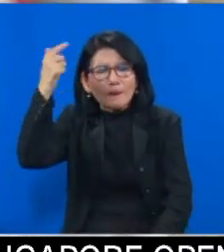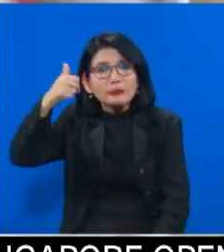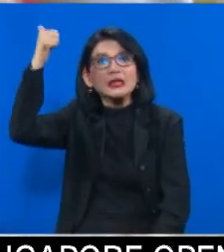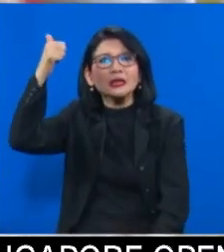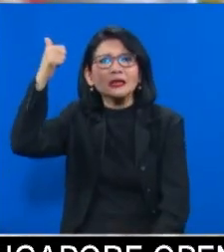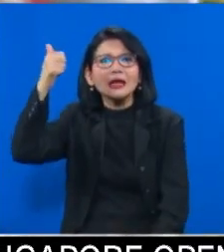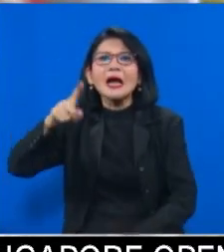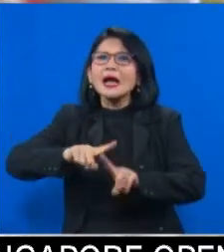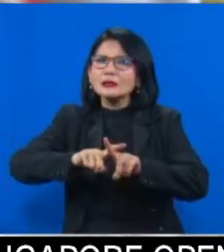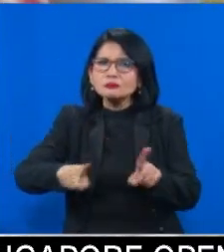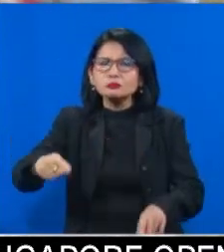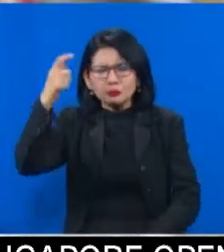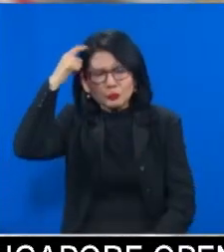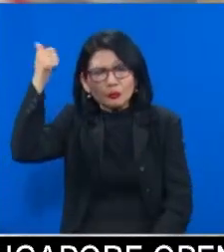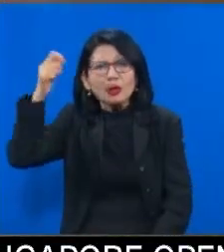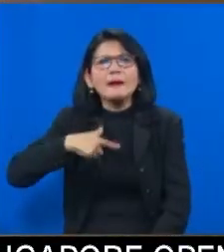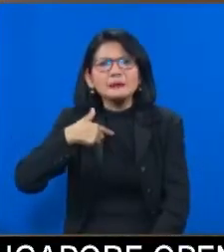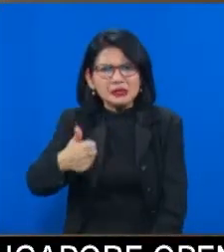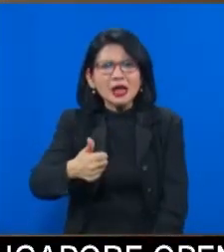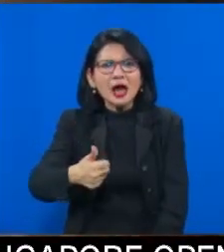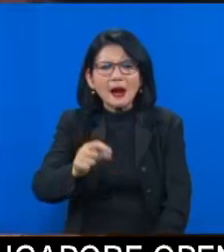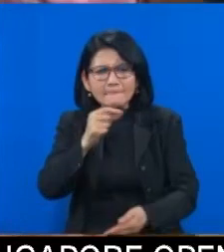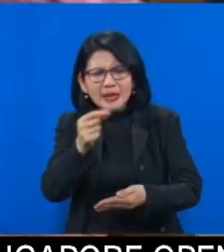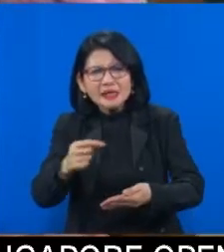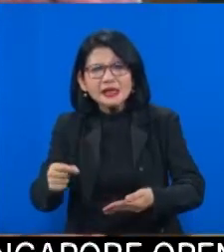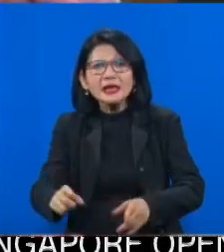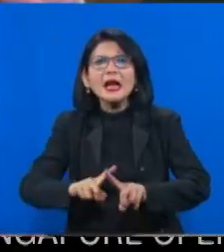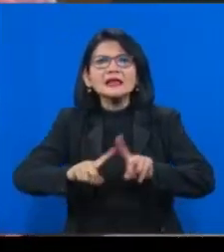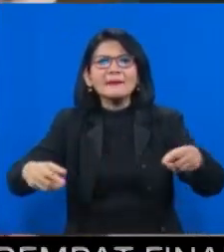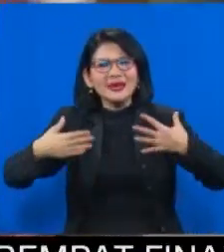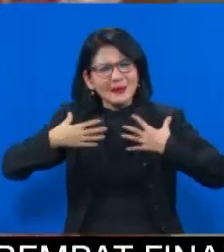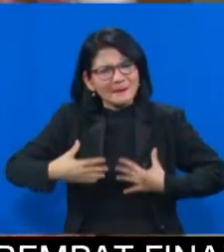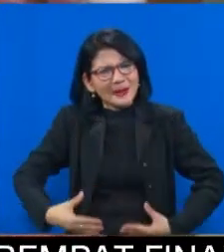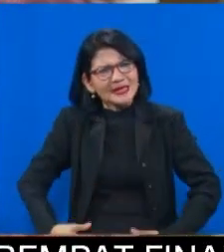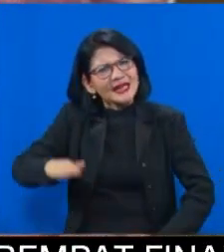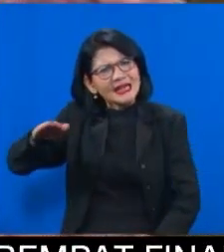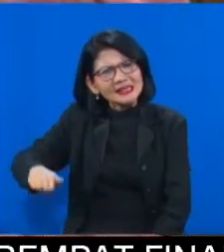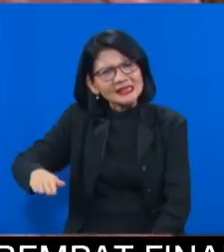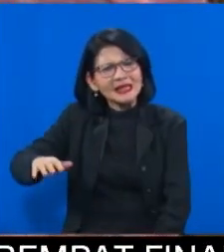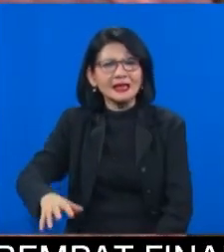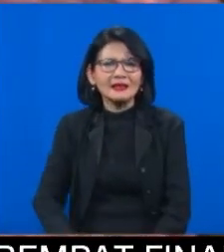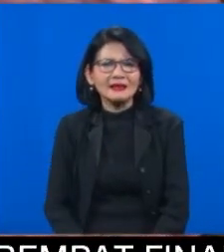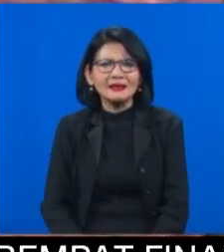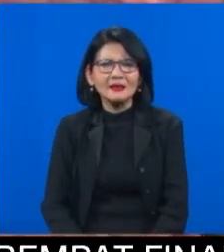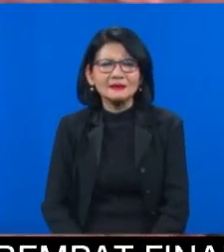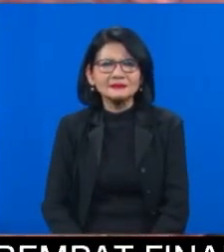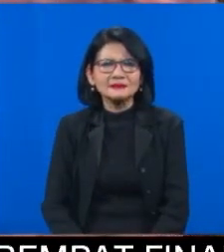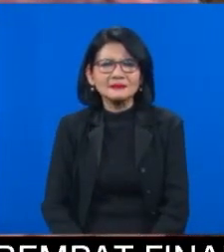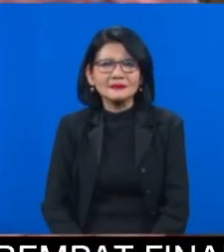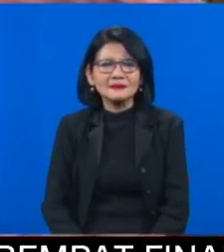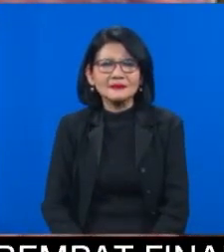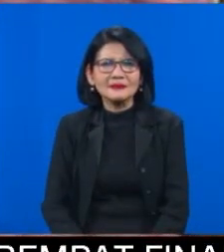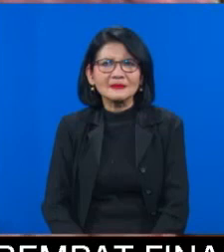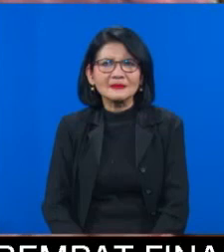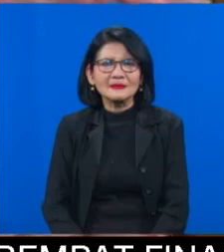gitu. Misalnya dia pintar, dia bisa ngikutin kelas, tapi secara badan dia lebih kecil dari teman-temannya. Ya enggak? Lalu